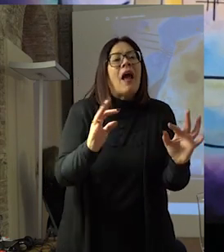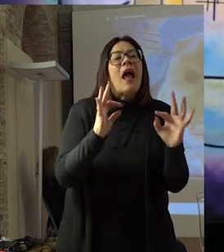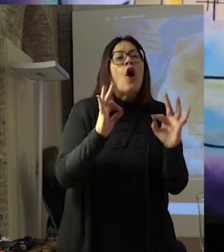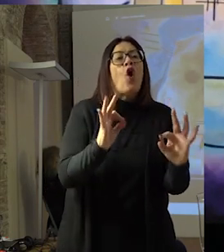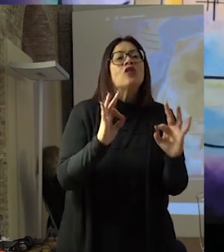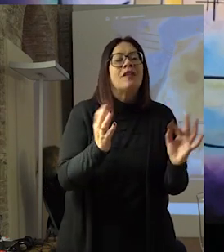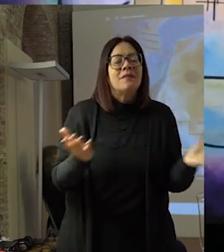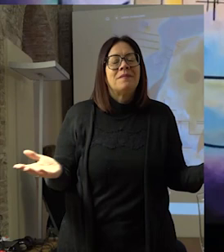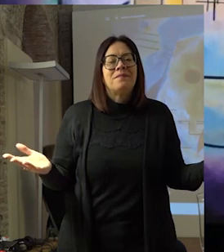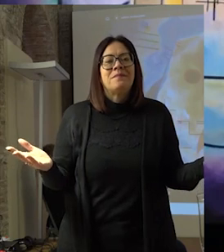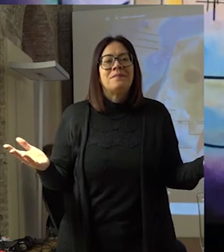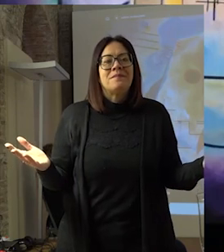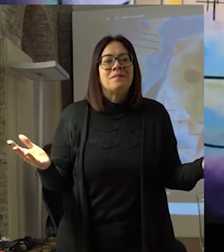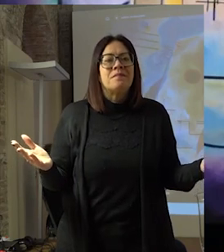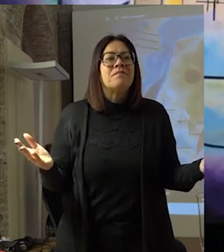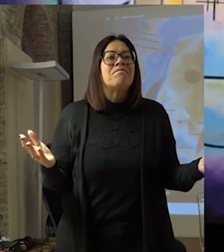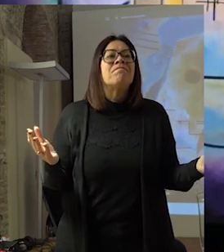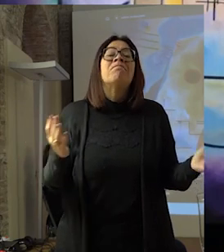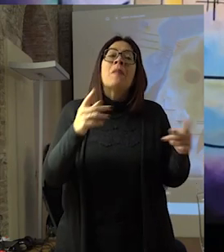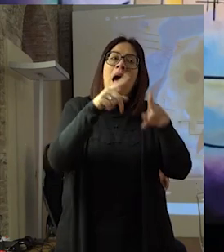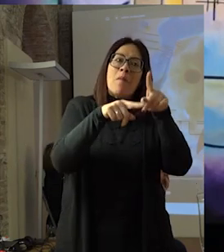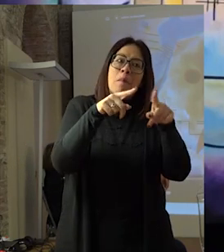è così, ma per fortuna ci sono